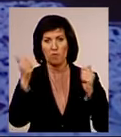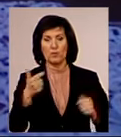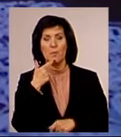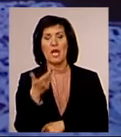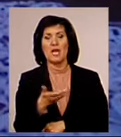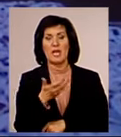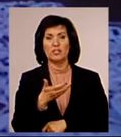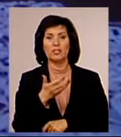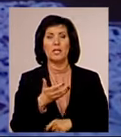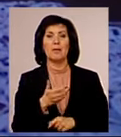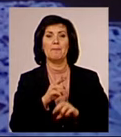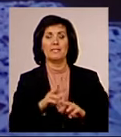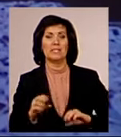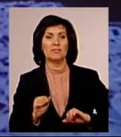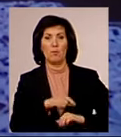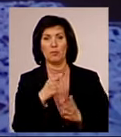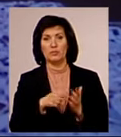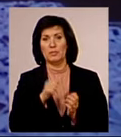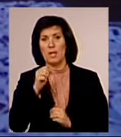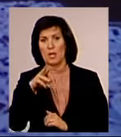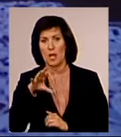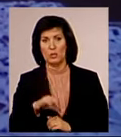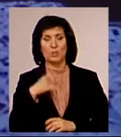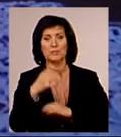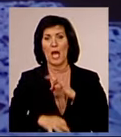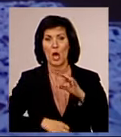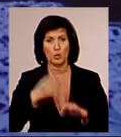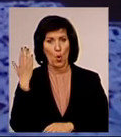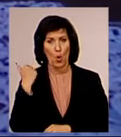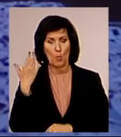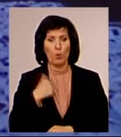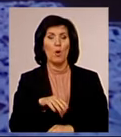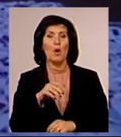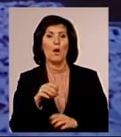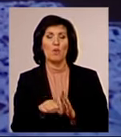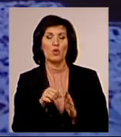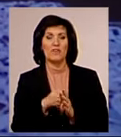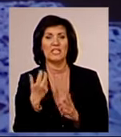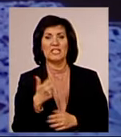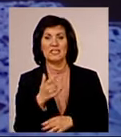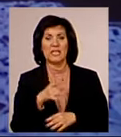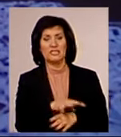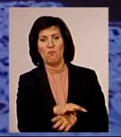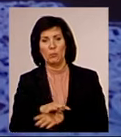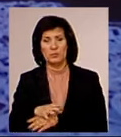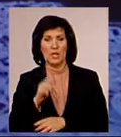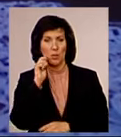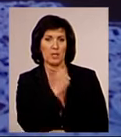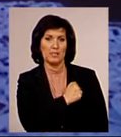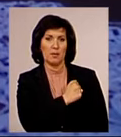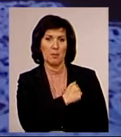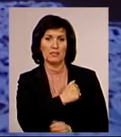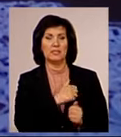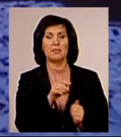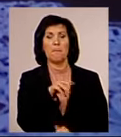АТО Олександр Мотузяник. За минулу добу бойовики 30 разів обстріляли українські позиції. На Донеччині ввели вогонь в районі Мар'їнки,